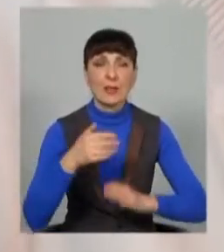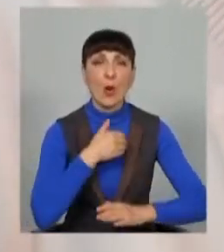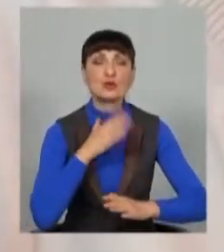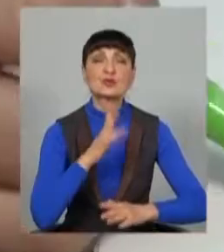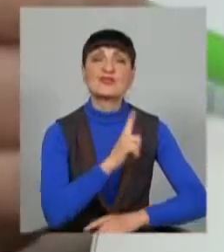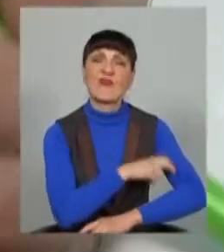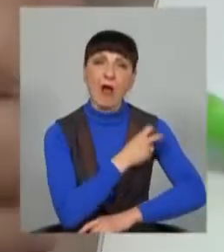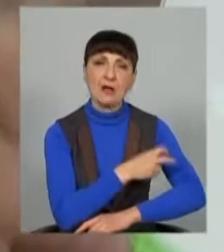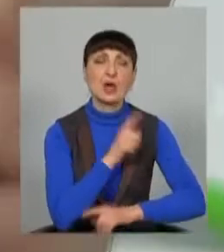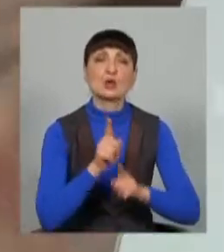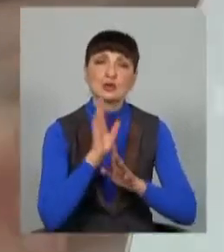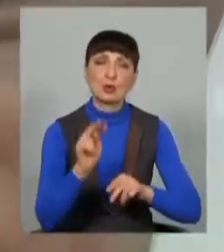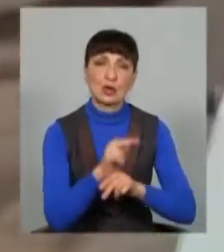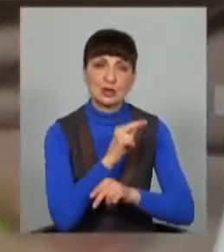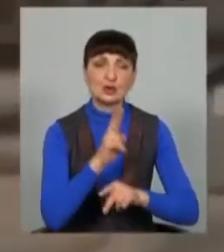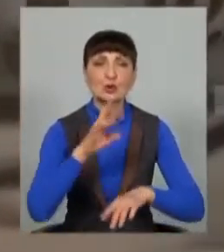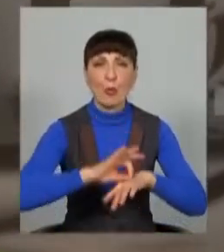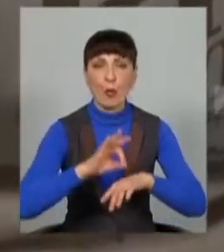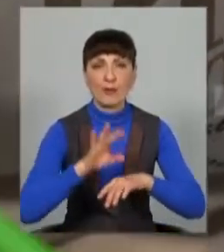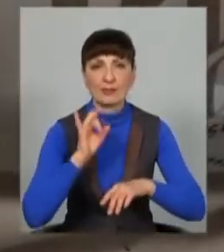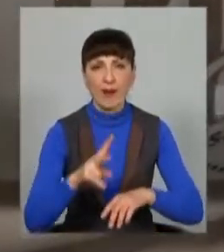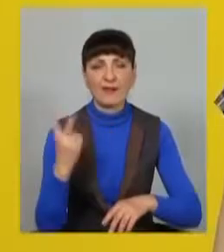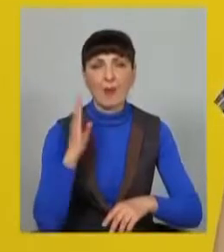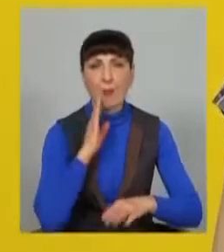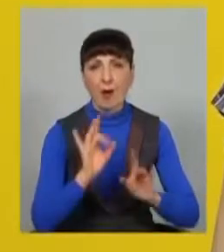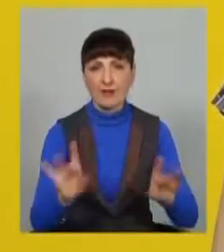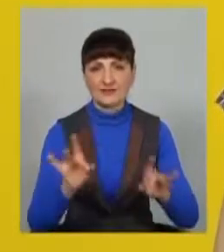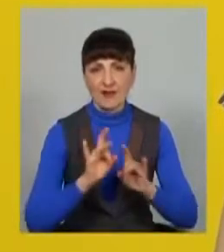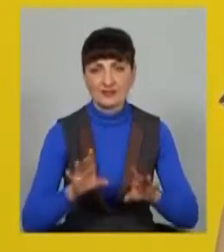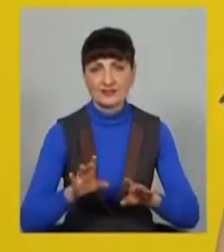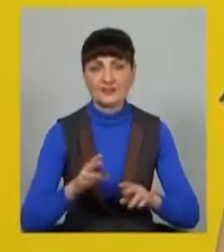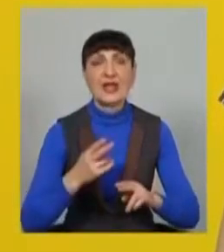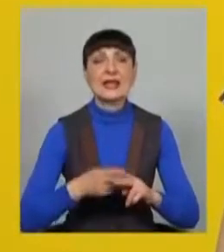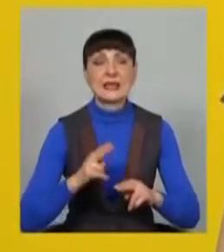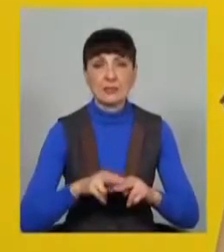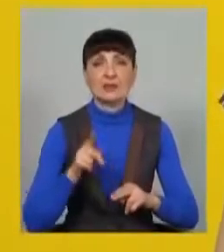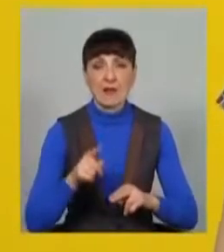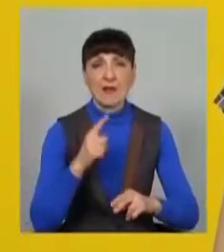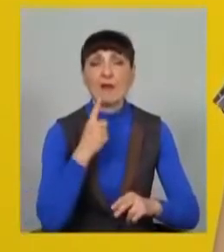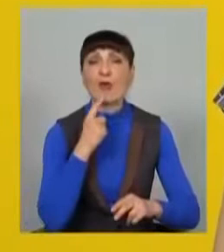врачом и спасать онкобольных, говорит ее мама Каусар. Именно гематолог по скелету.